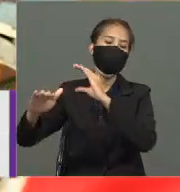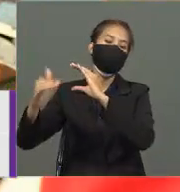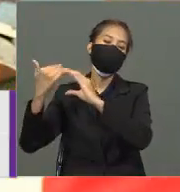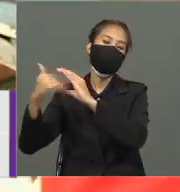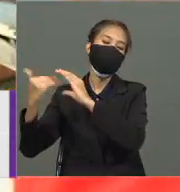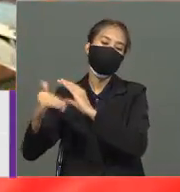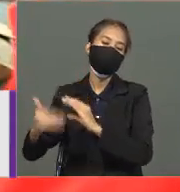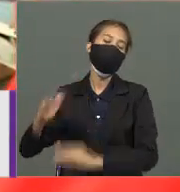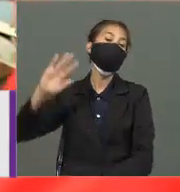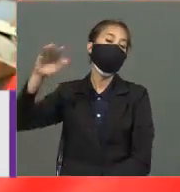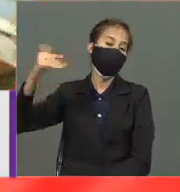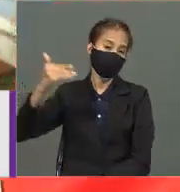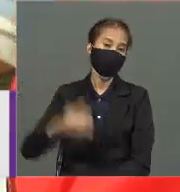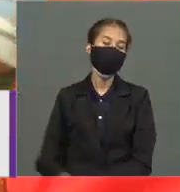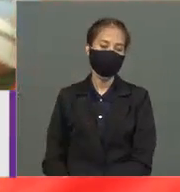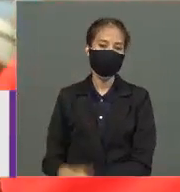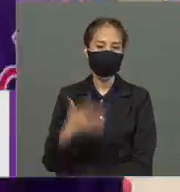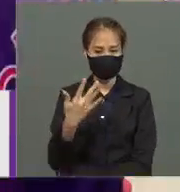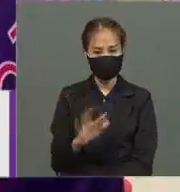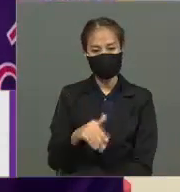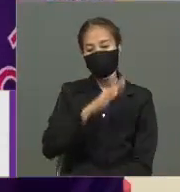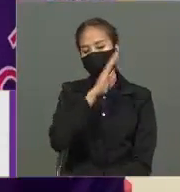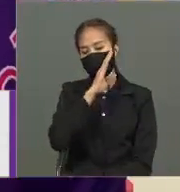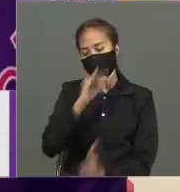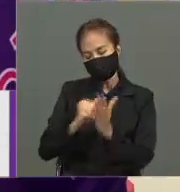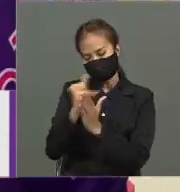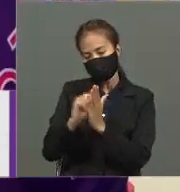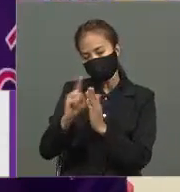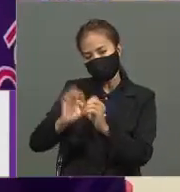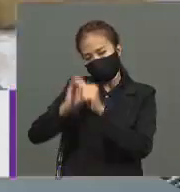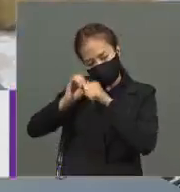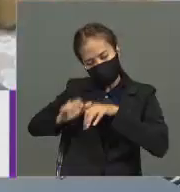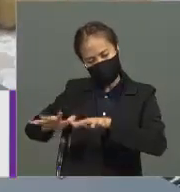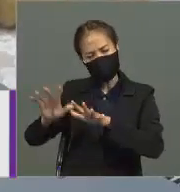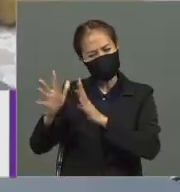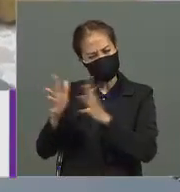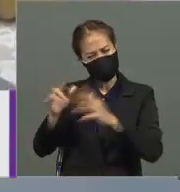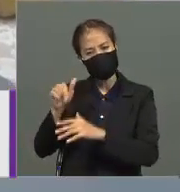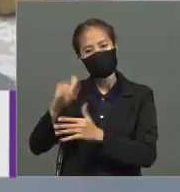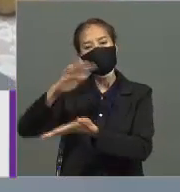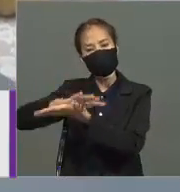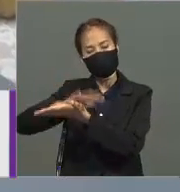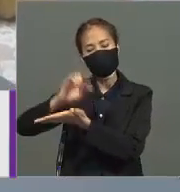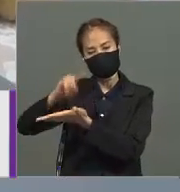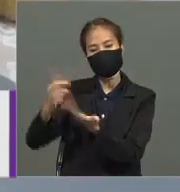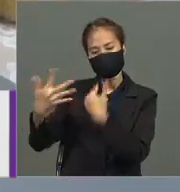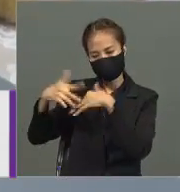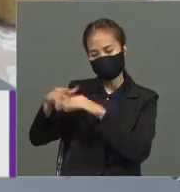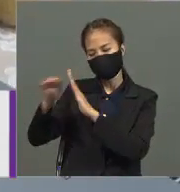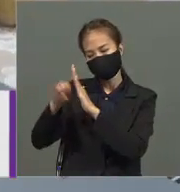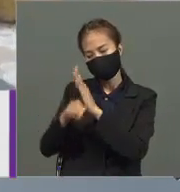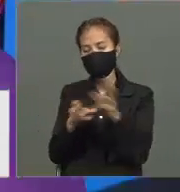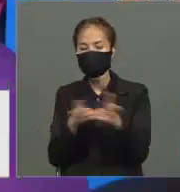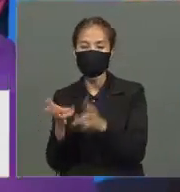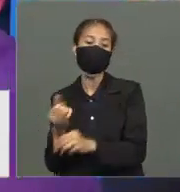คัทกล่องนะคะส่วนโรงเรียนที่อยู่ในพื้นที่ที่มีการแพร่ระบาดต้องปฏิบัติตามแนวทางของคณะกรรมการโรคติดต่อและกรมอนามัยอย่างเคร่ง